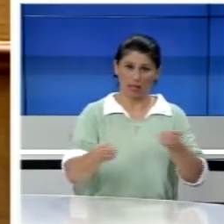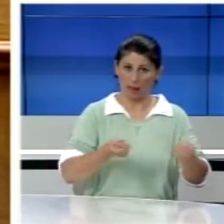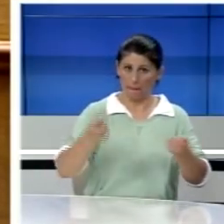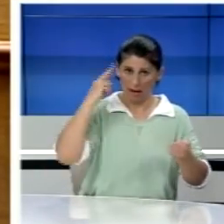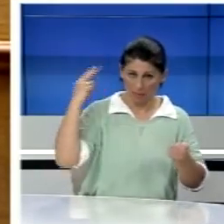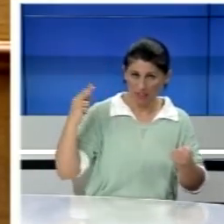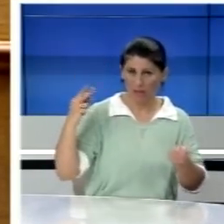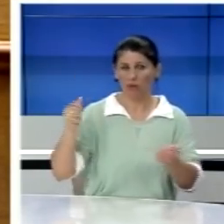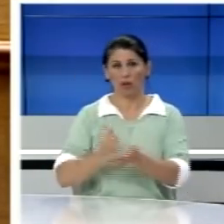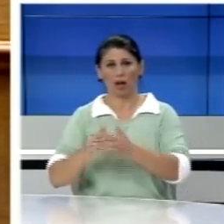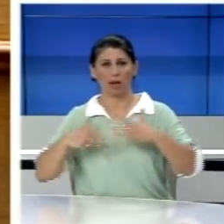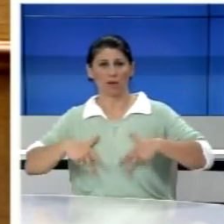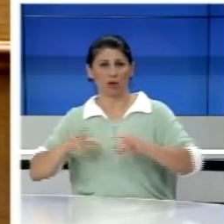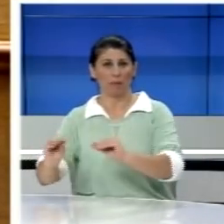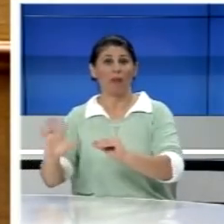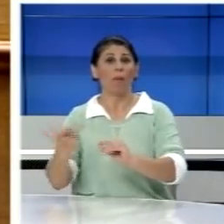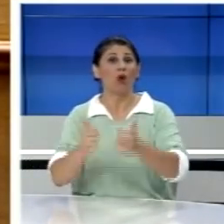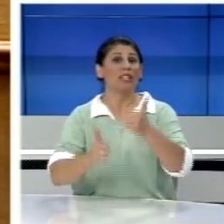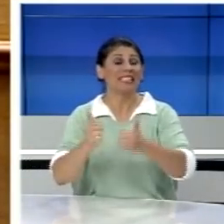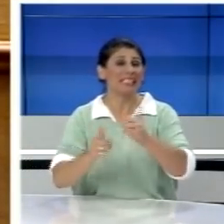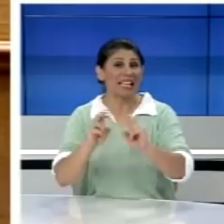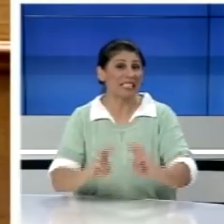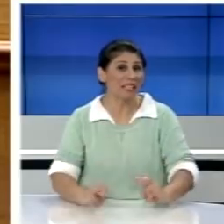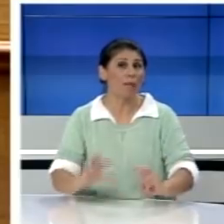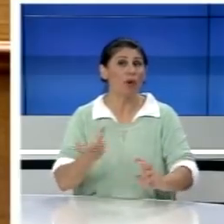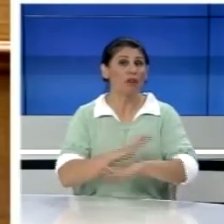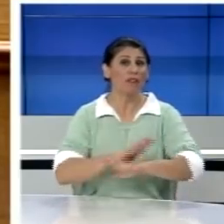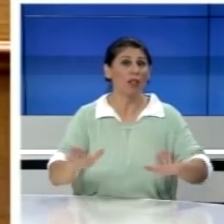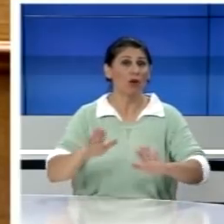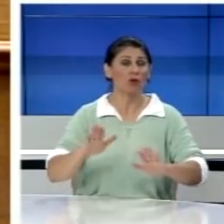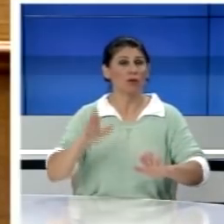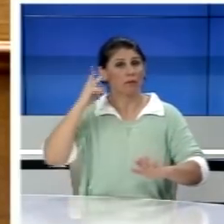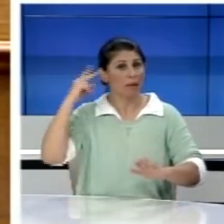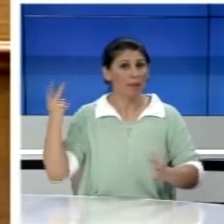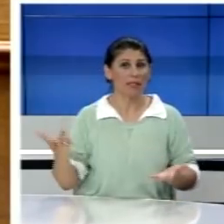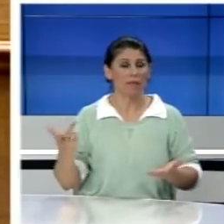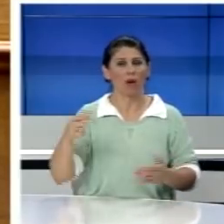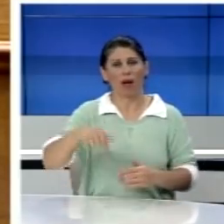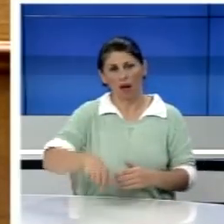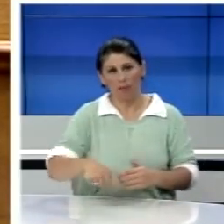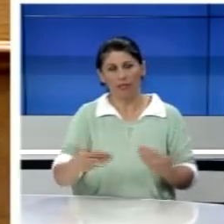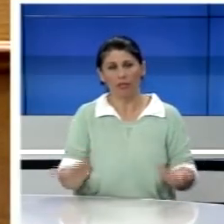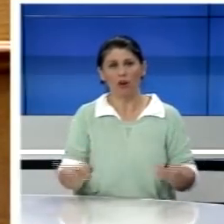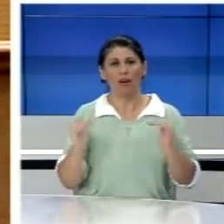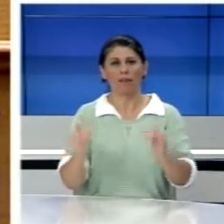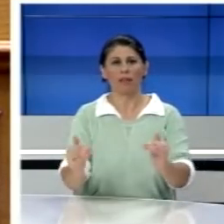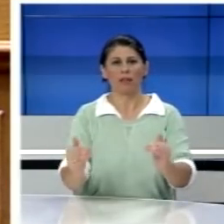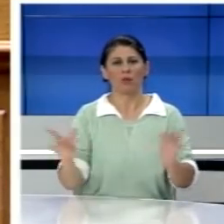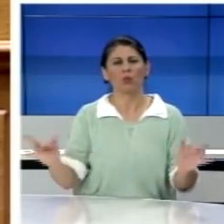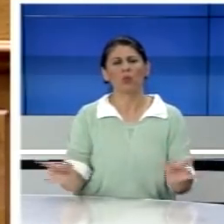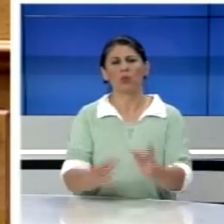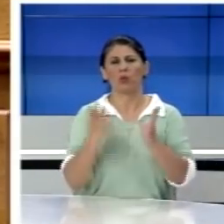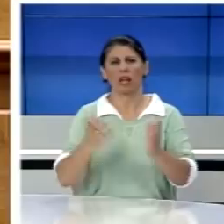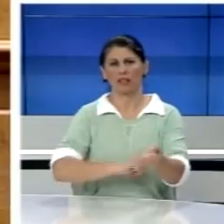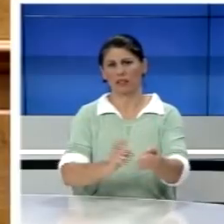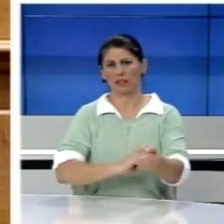πότε και πώς θα γίνει η εξεταστική, για το πότε θα ολοκληρώσουν τις σπουδές. Εδώ πλέον η κατάσταση είναι